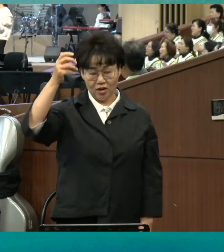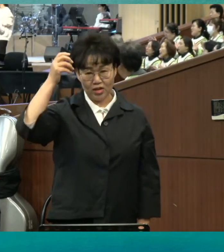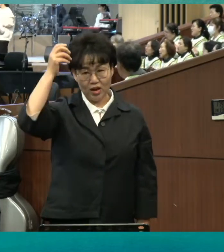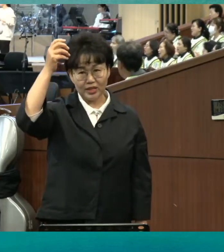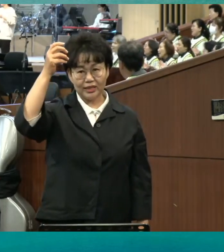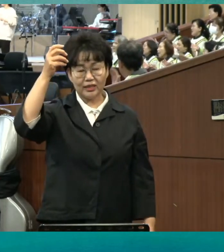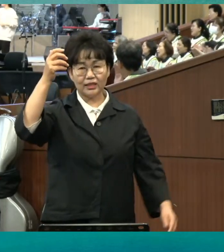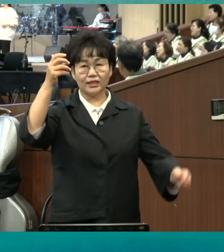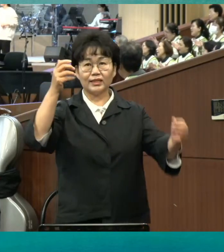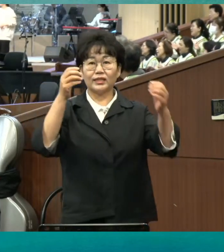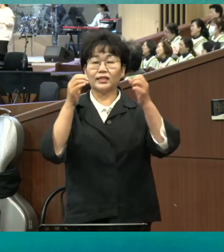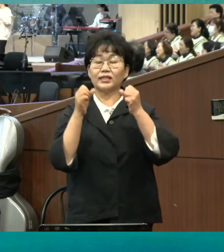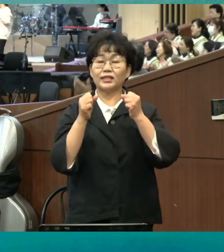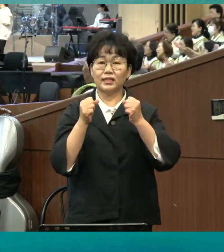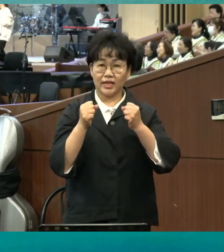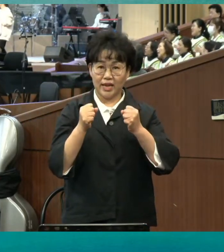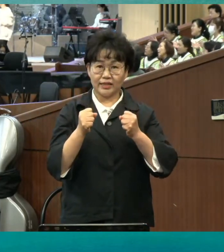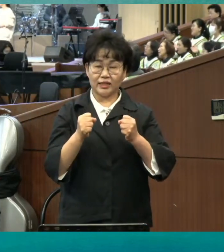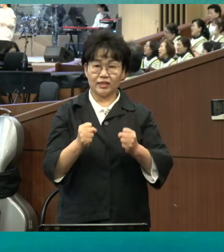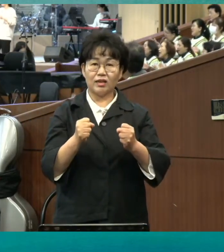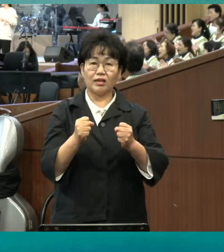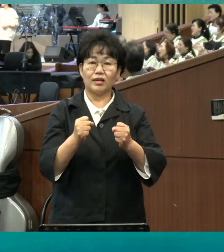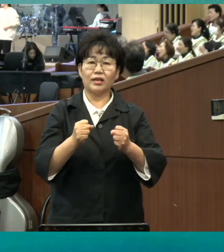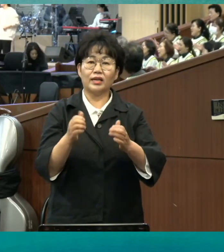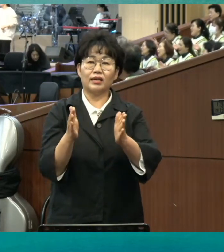성령이 계시네.